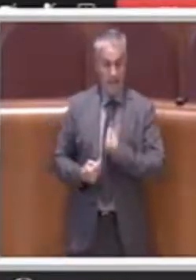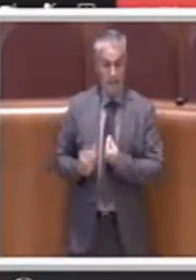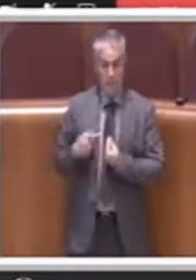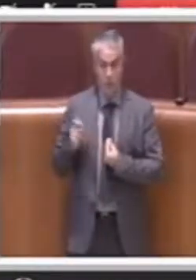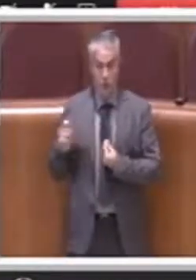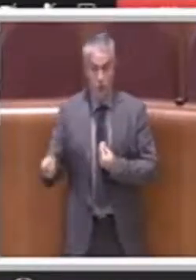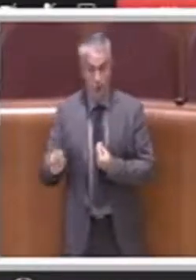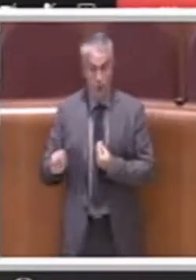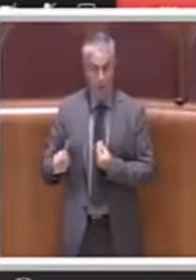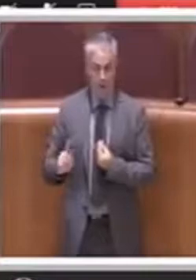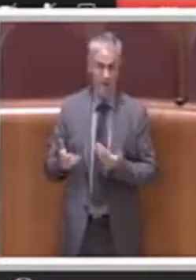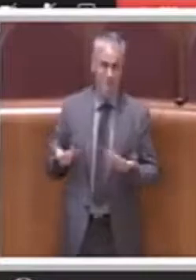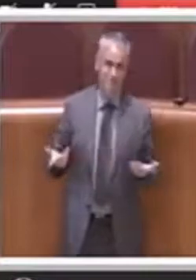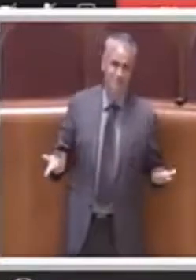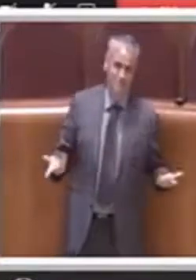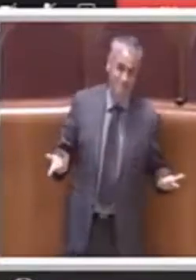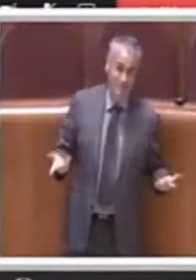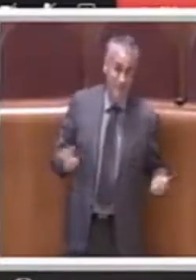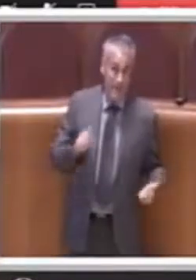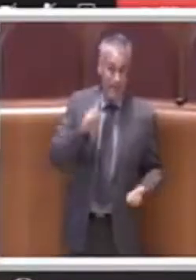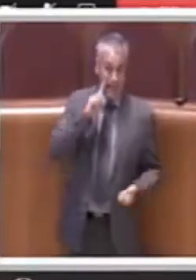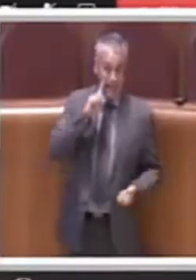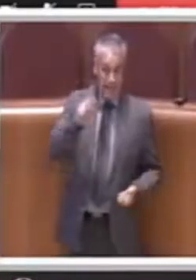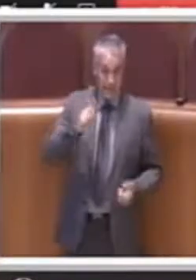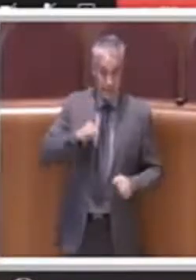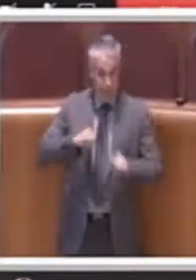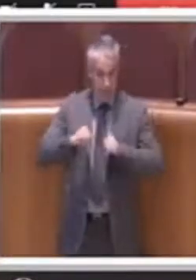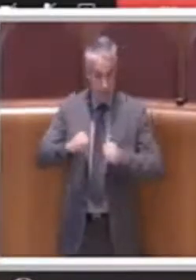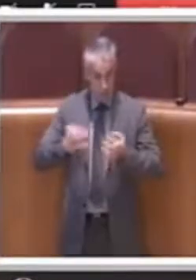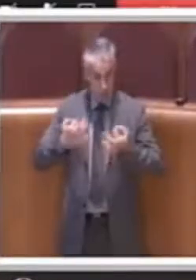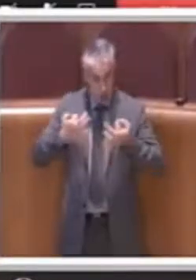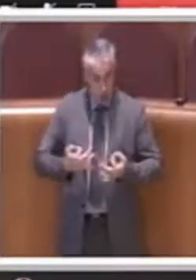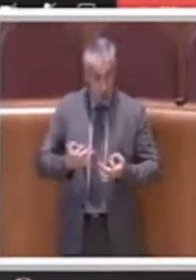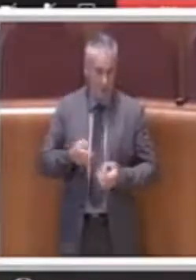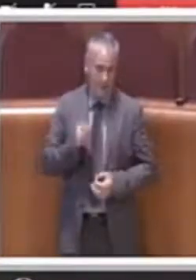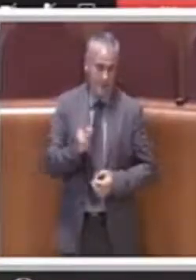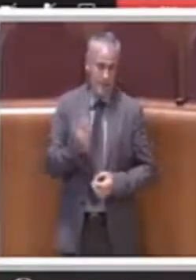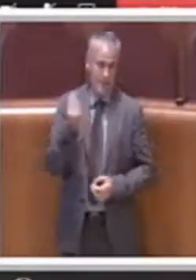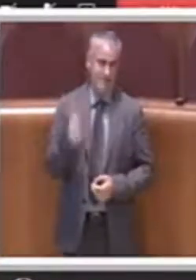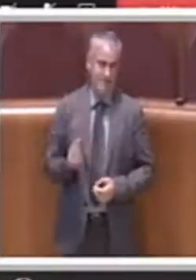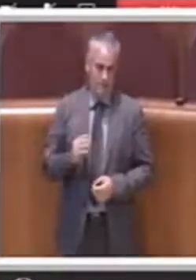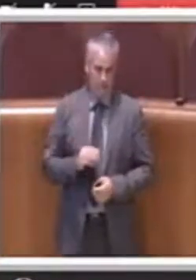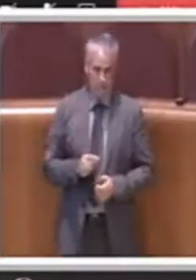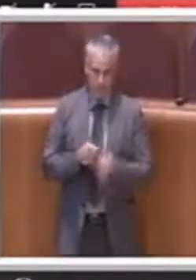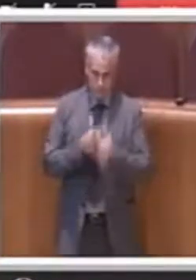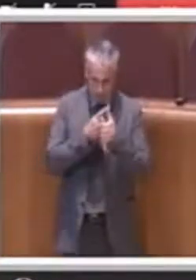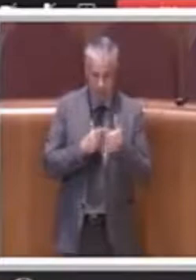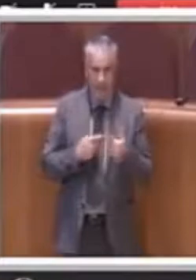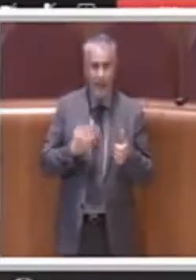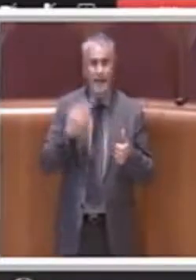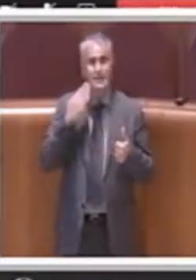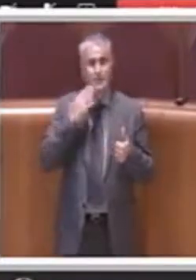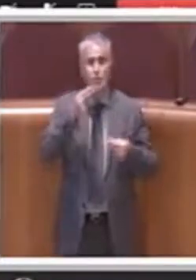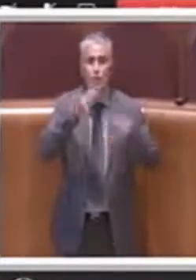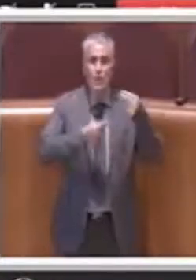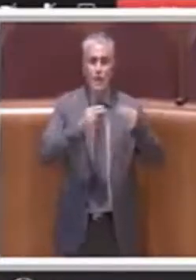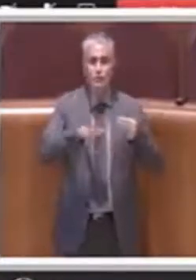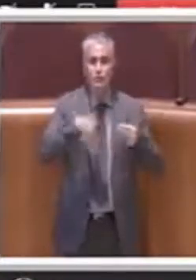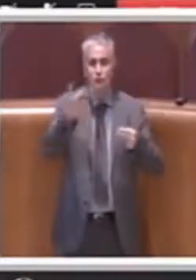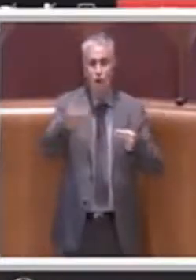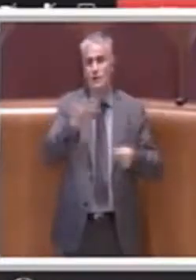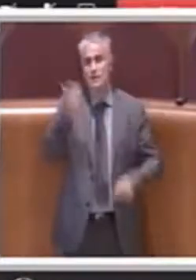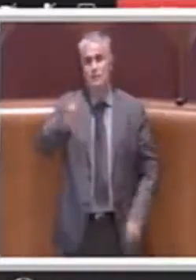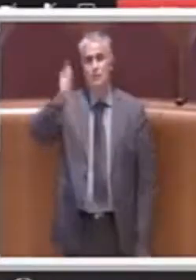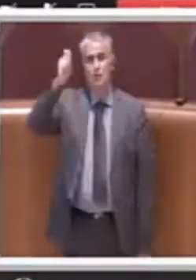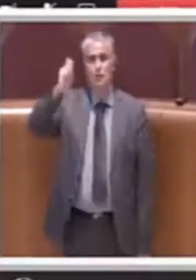casi, non sarebbe un'amministrazione virtuosa. Stessa cosa per quanto riguarda i debiti fuori bilancio relativi alle sentenze